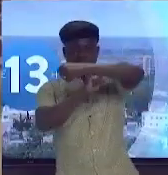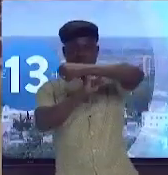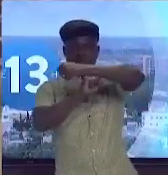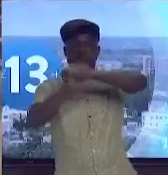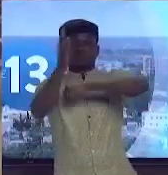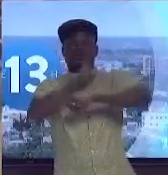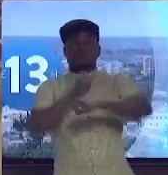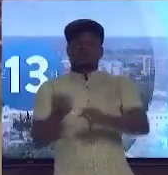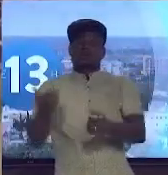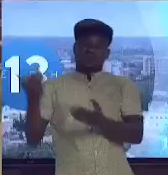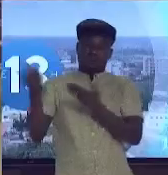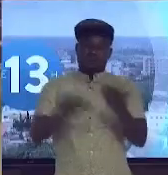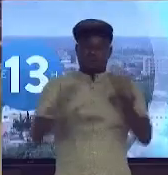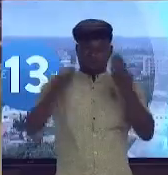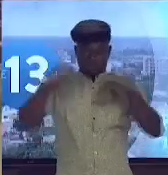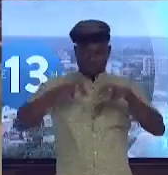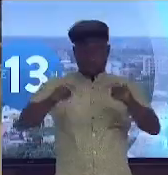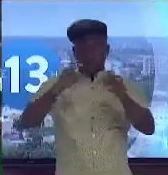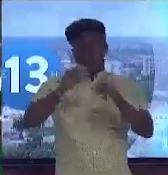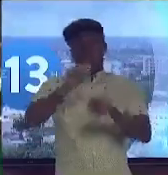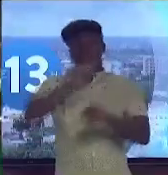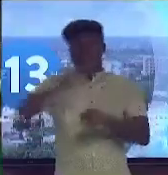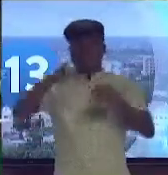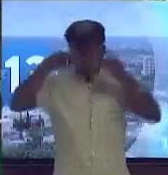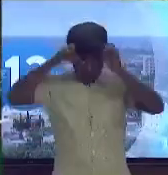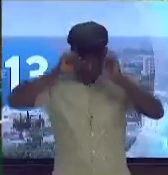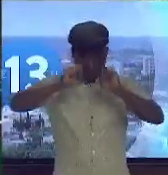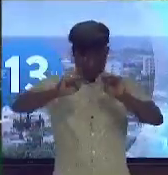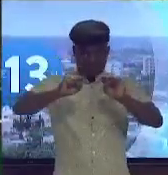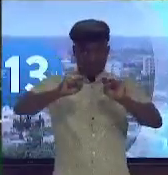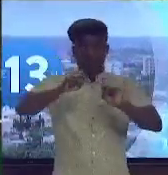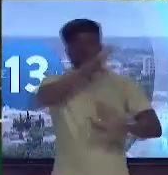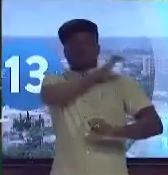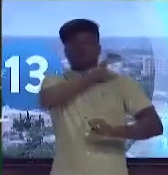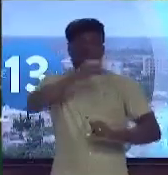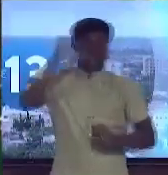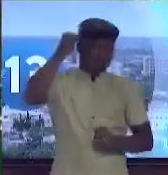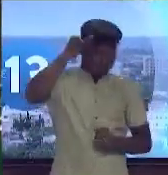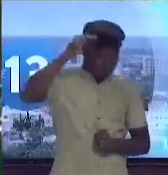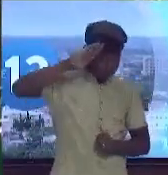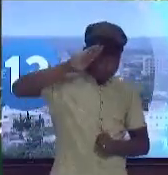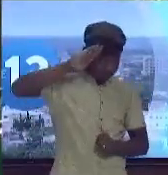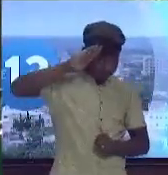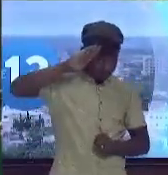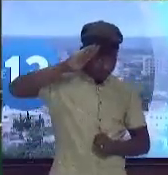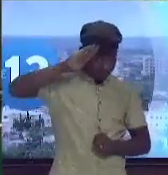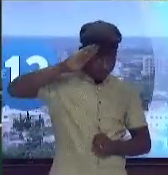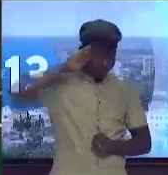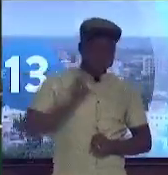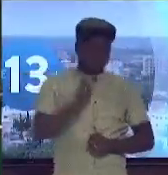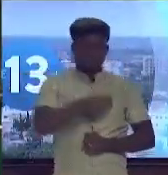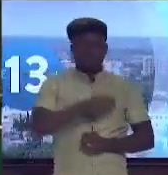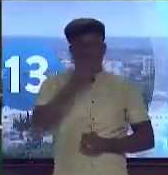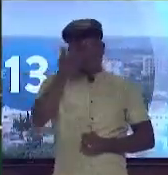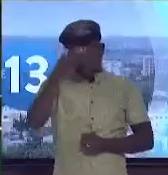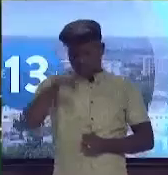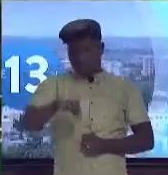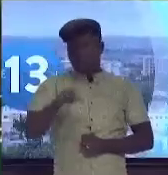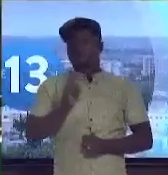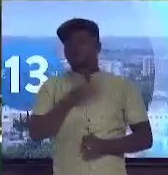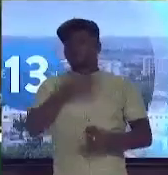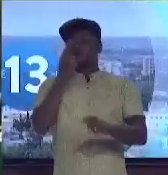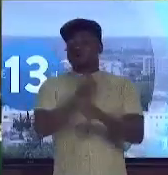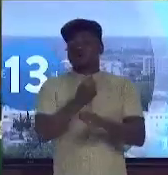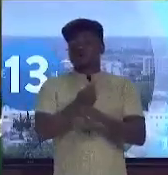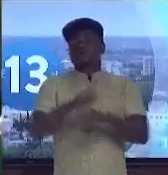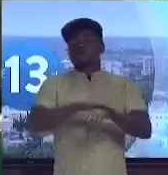porteur d'un message du président du Faso, le capitaine Ibrahim Traoré. Nous savons que nous agissons sur le terrain, on n'est pas